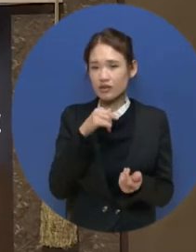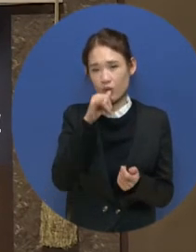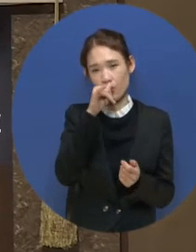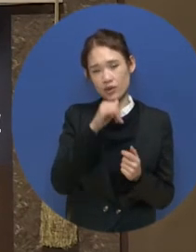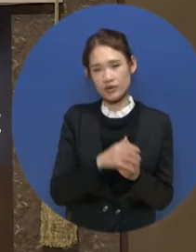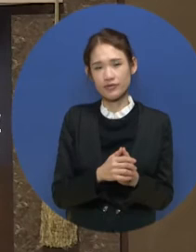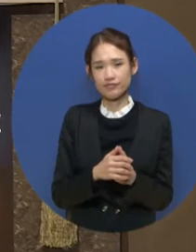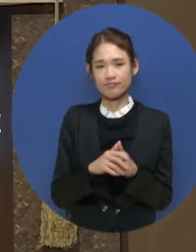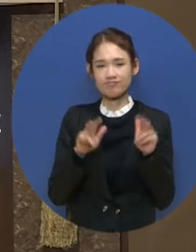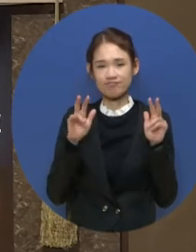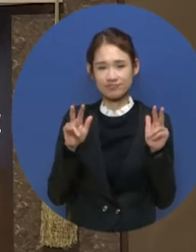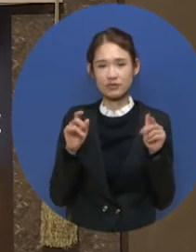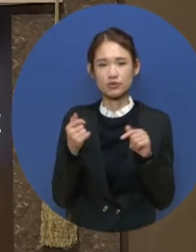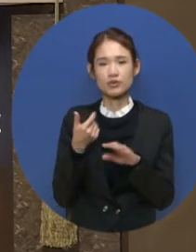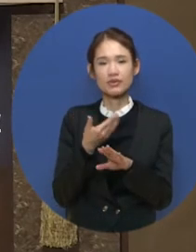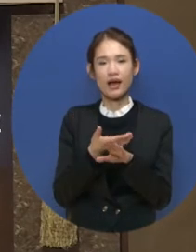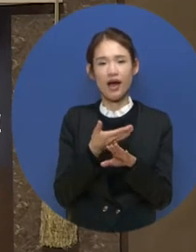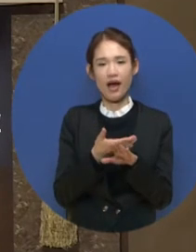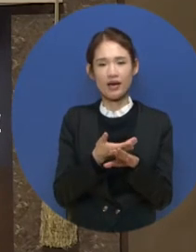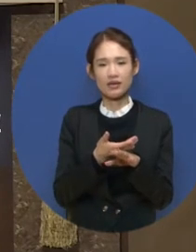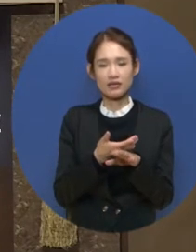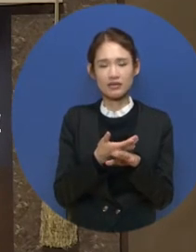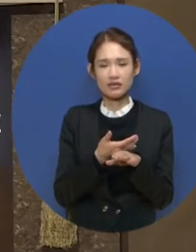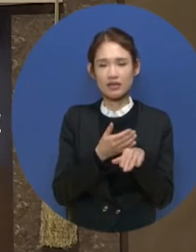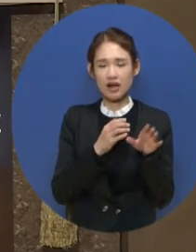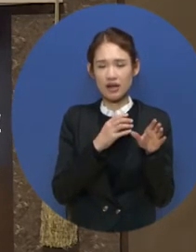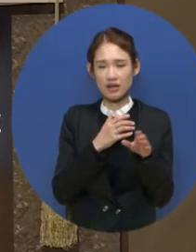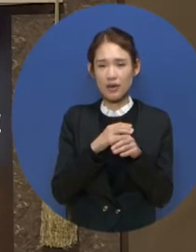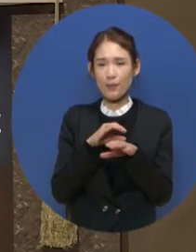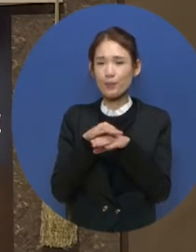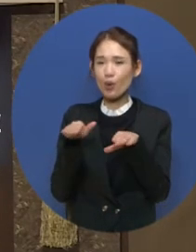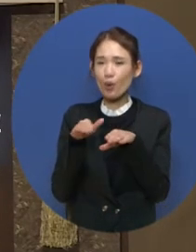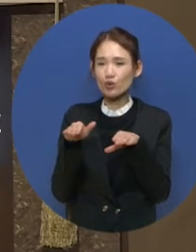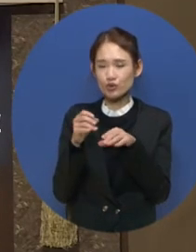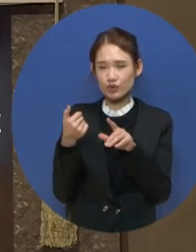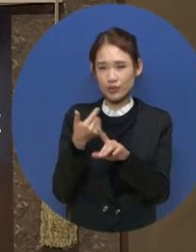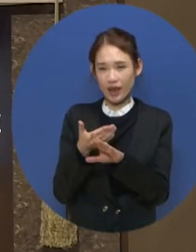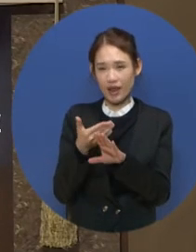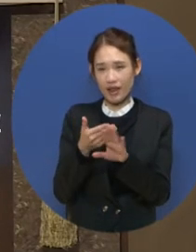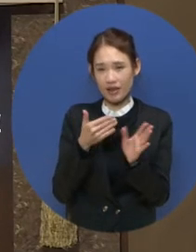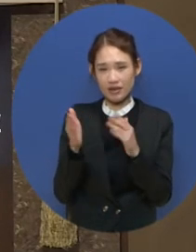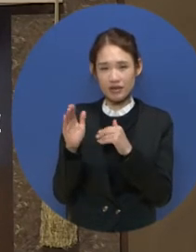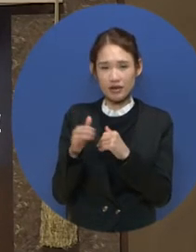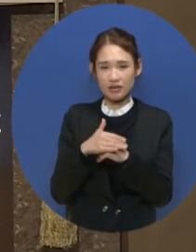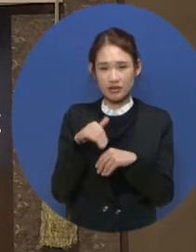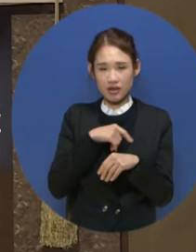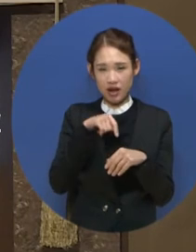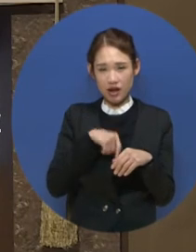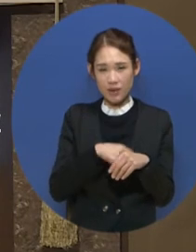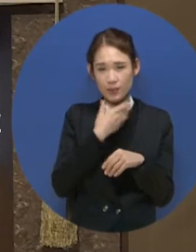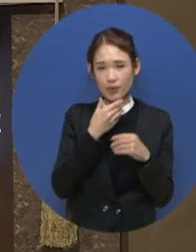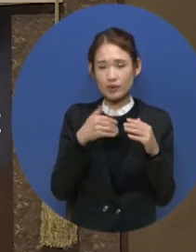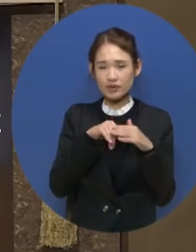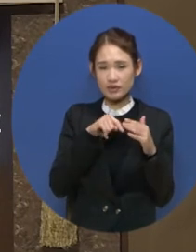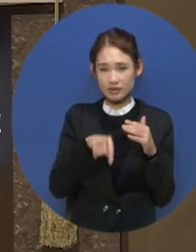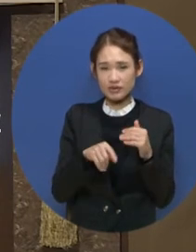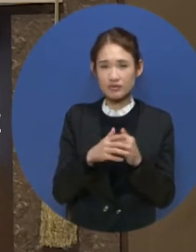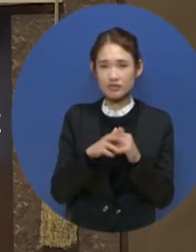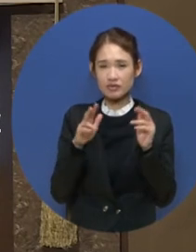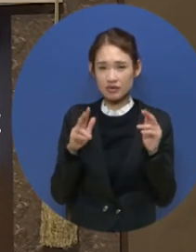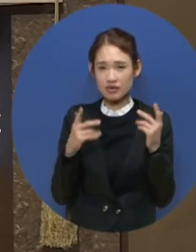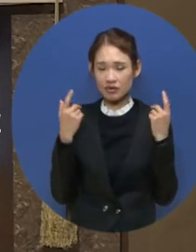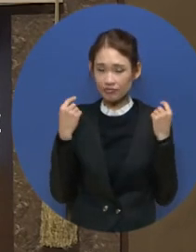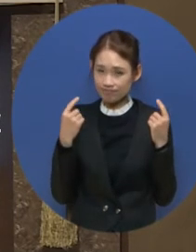이랬습니다 지금 이제 다른 표준화된 도구가 있게 돼 있지만 그래서 저희 안에서는 지금도 어떻게 보면